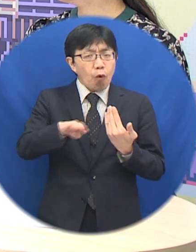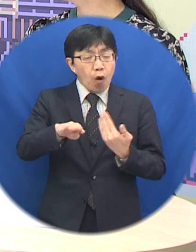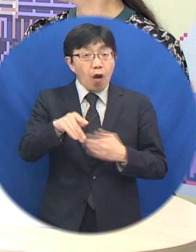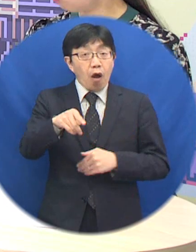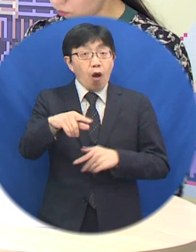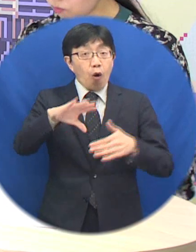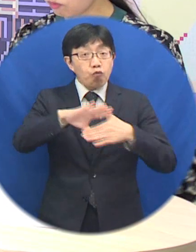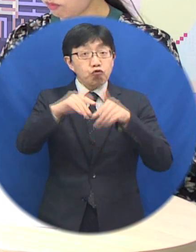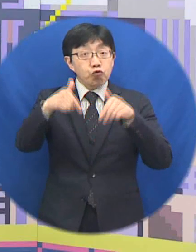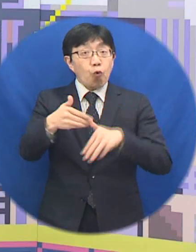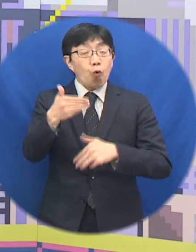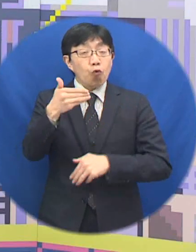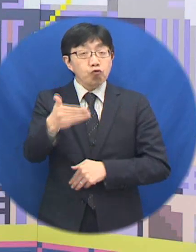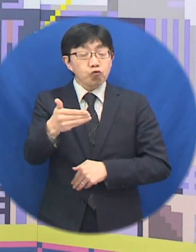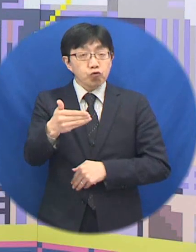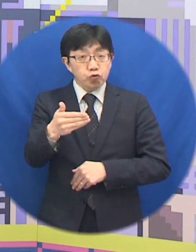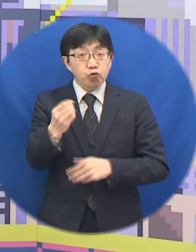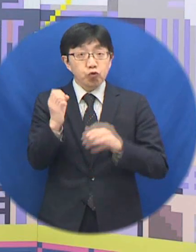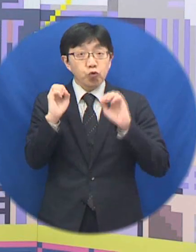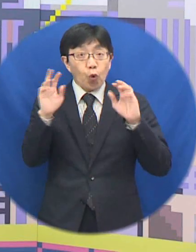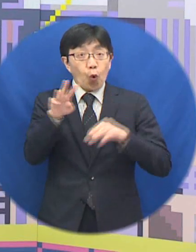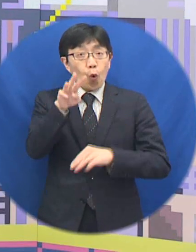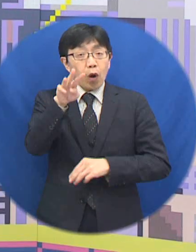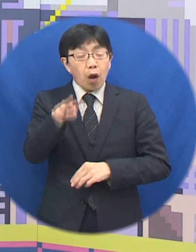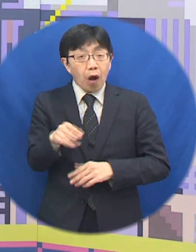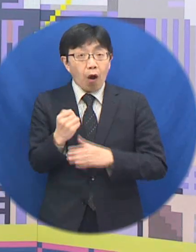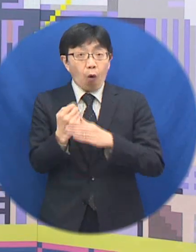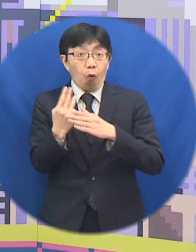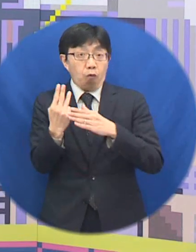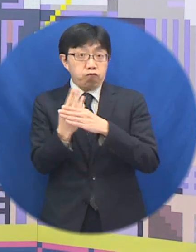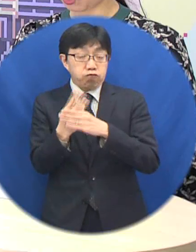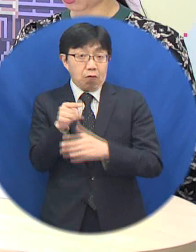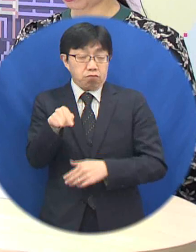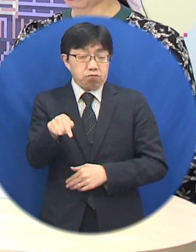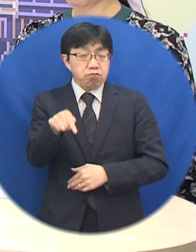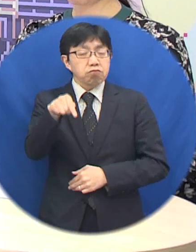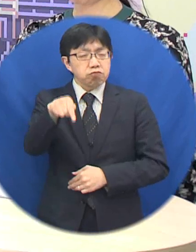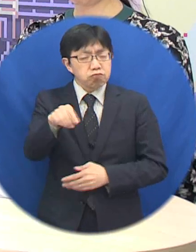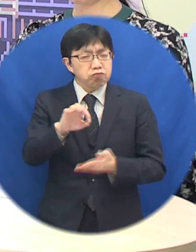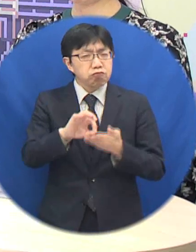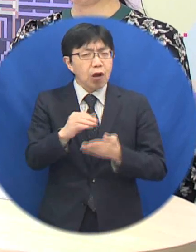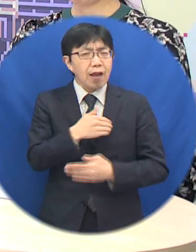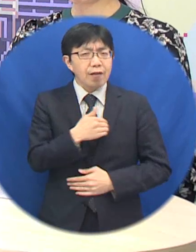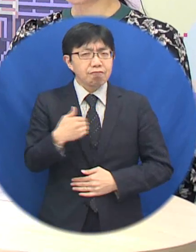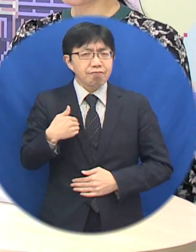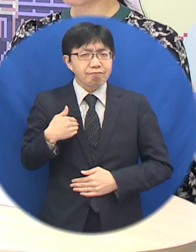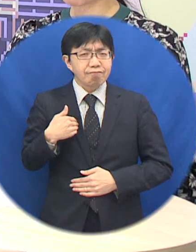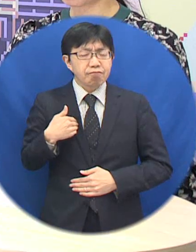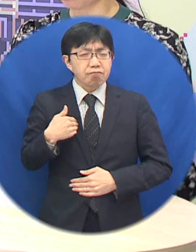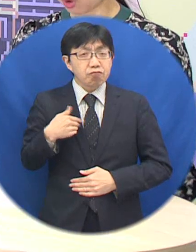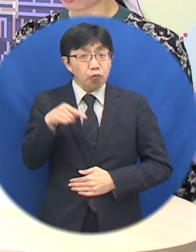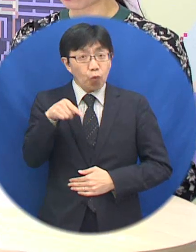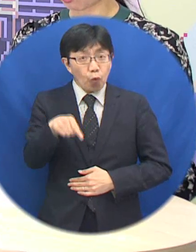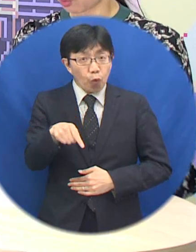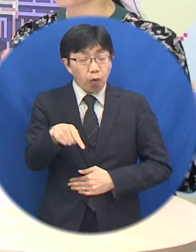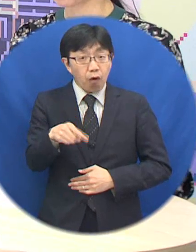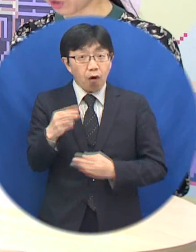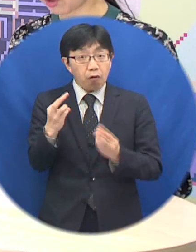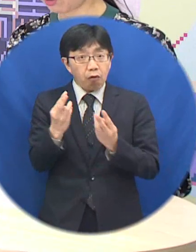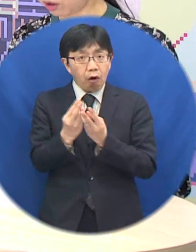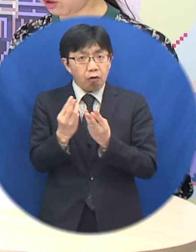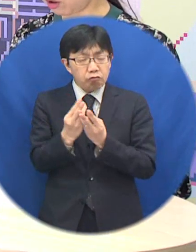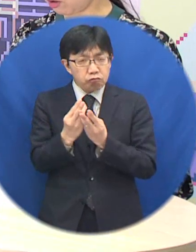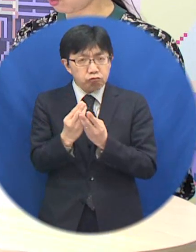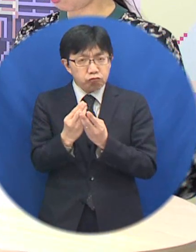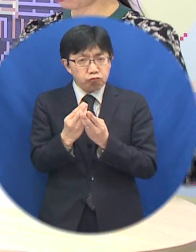になりました。 公衆浴場利用の拡充ということですけれども、なぜ利用回数を増や